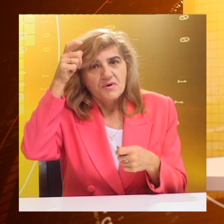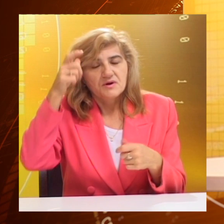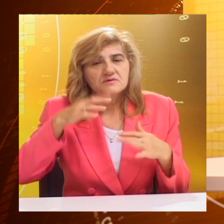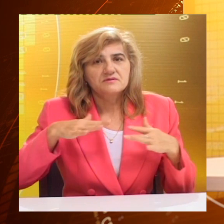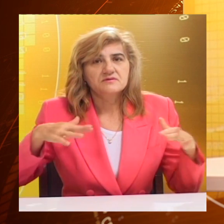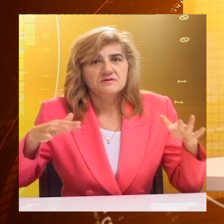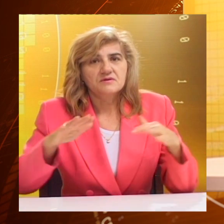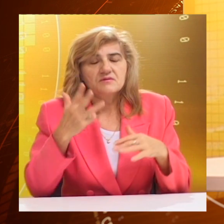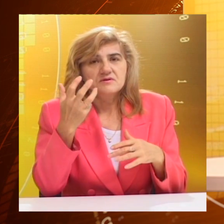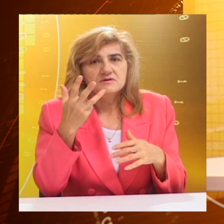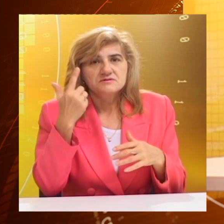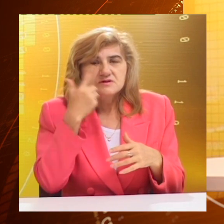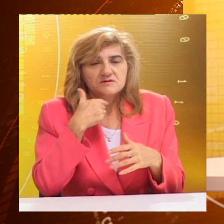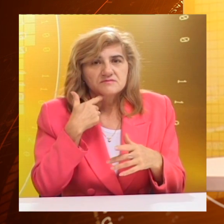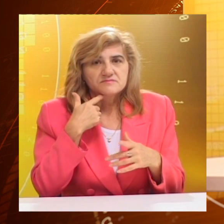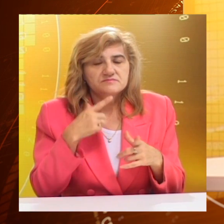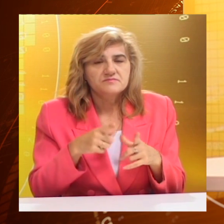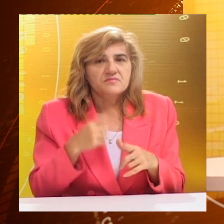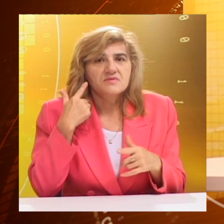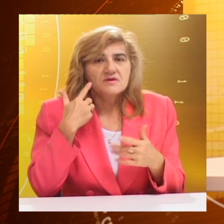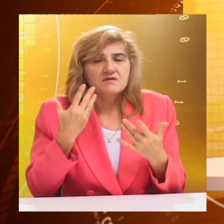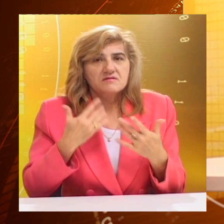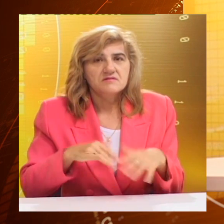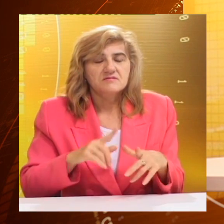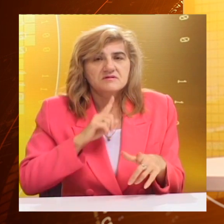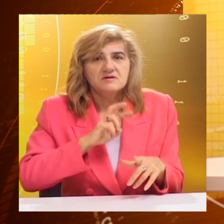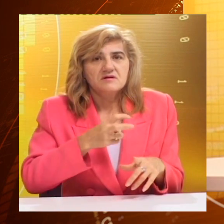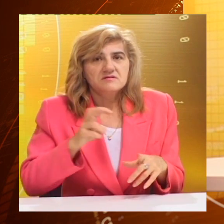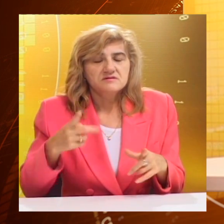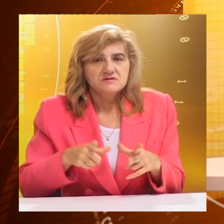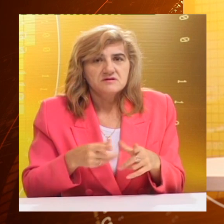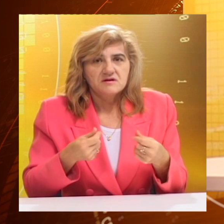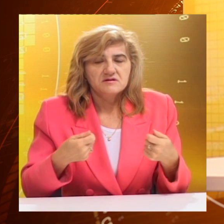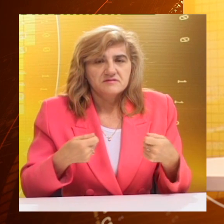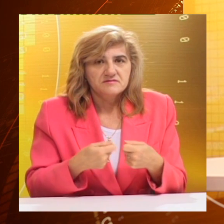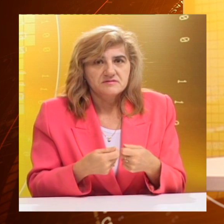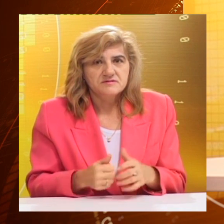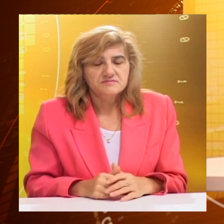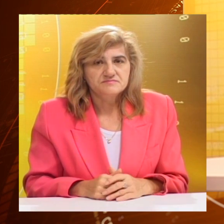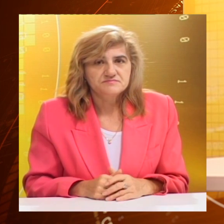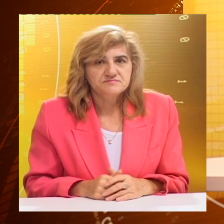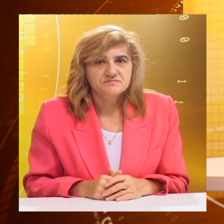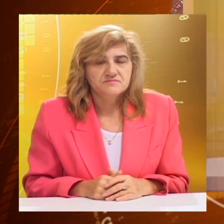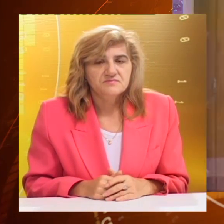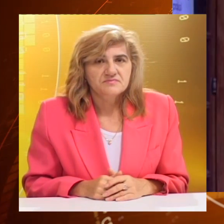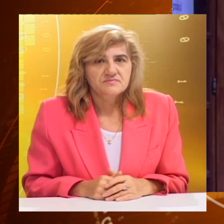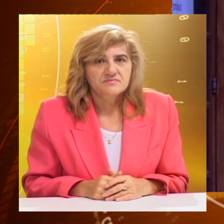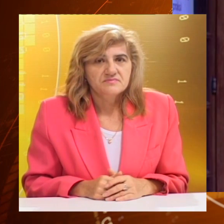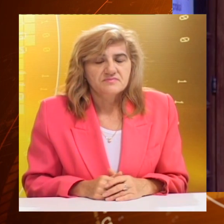Beograda okupilo je više od 400 predstavnika privrednih društava, javnih preduzeća i ostalih korisnika budžetskih sredstava.